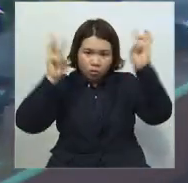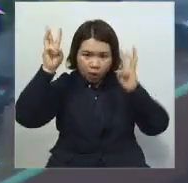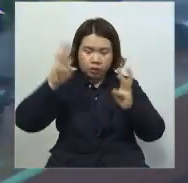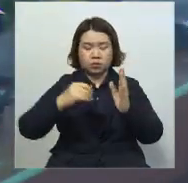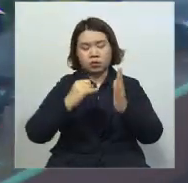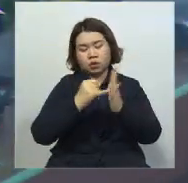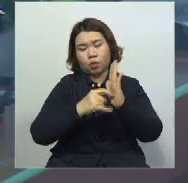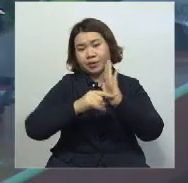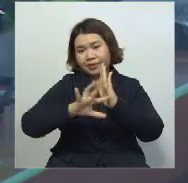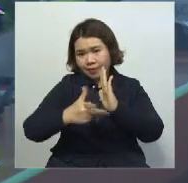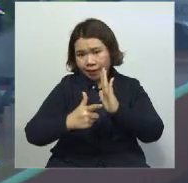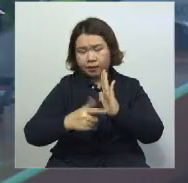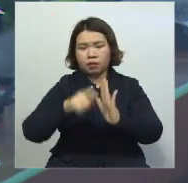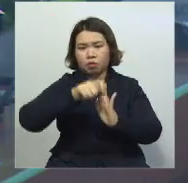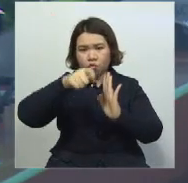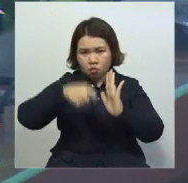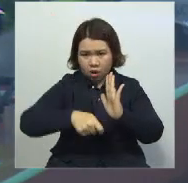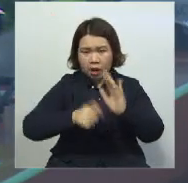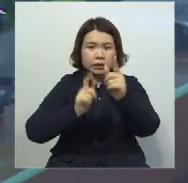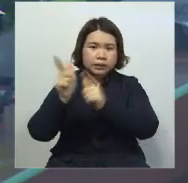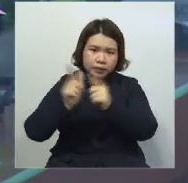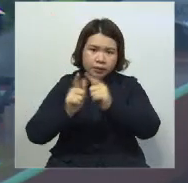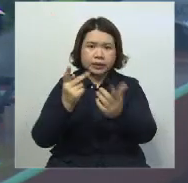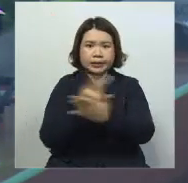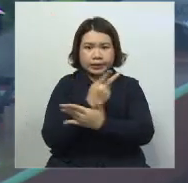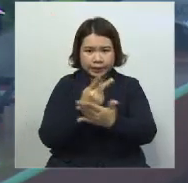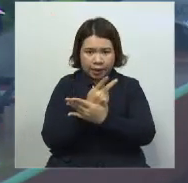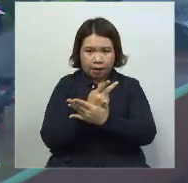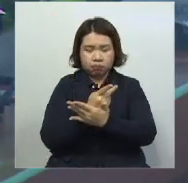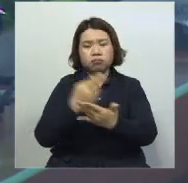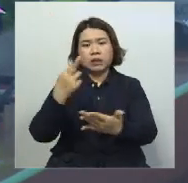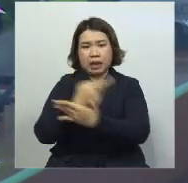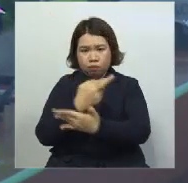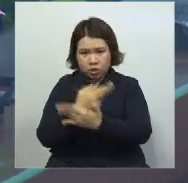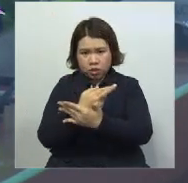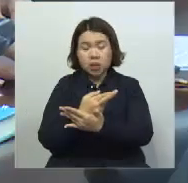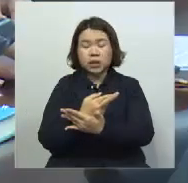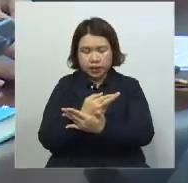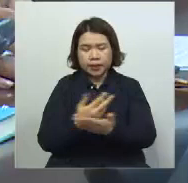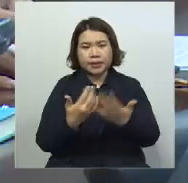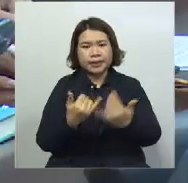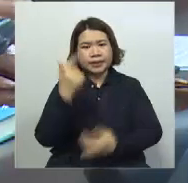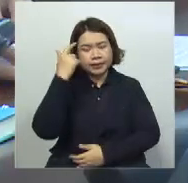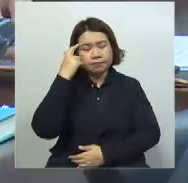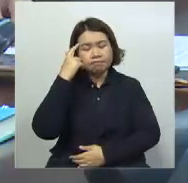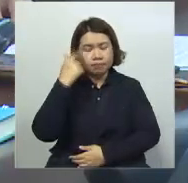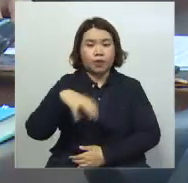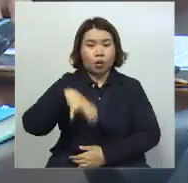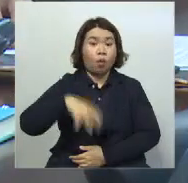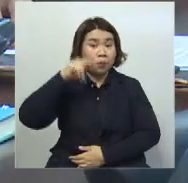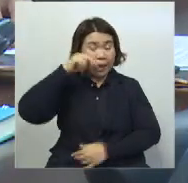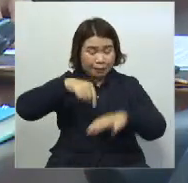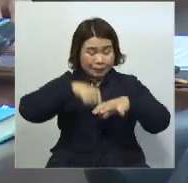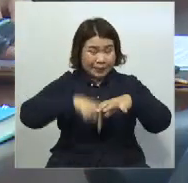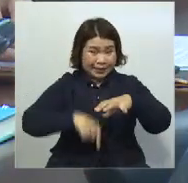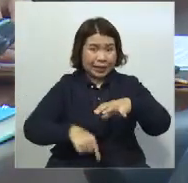ภูมินครราชสีมาเลยกาญจนบุรีแล้วก็ที่จังหวัดราชบุรีค่ะเพราะฉะนั้นทางกรมทรัพยากรน้ำบาด